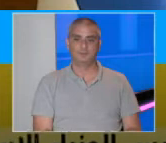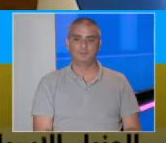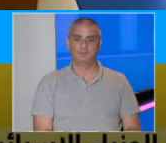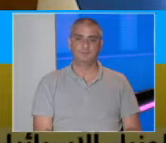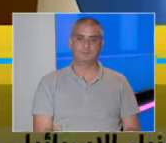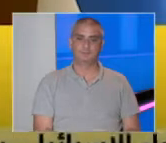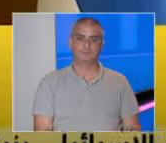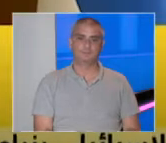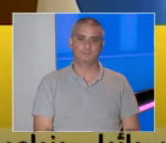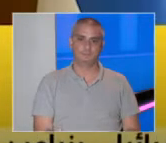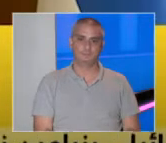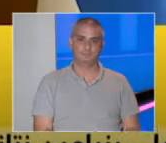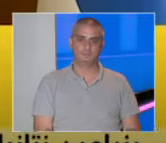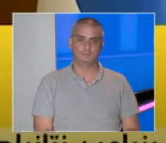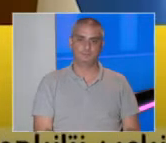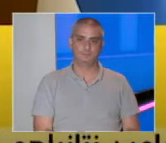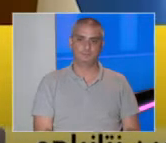קצר מהרעיון.